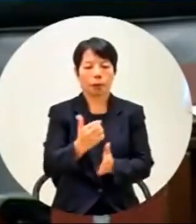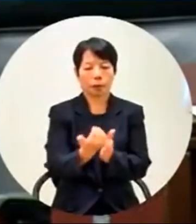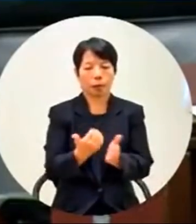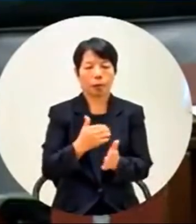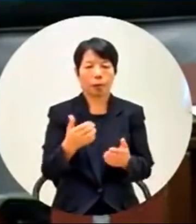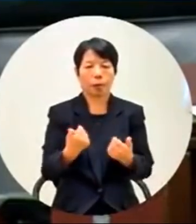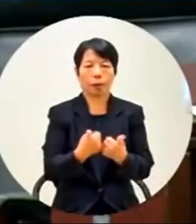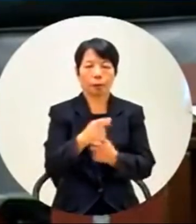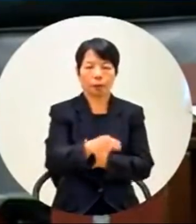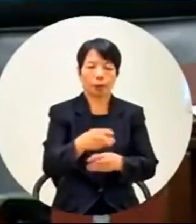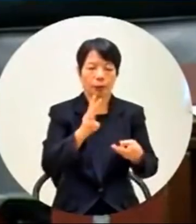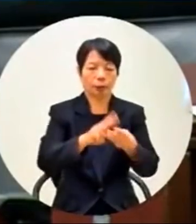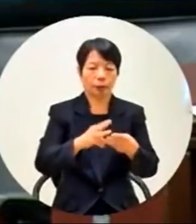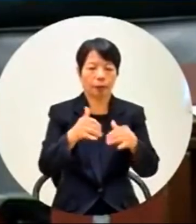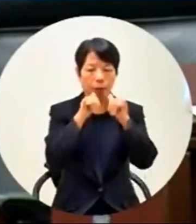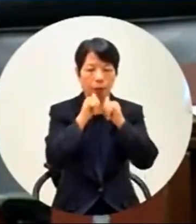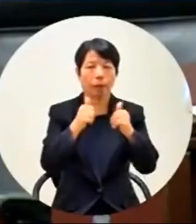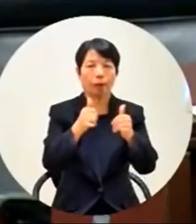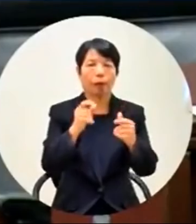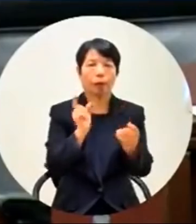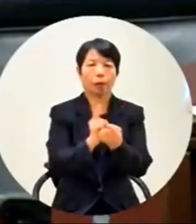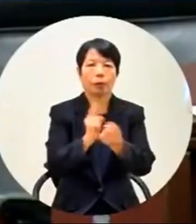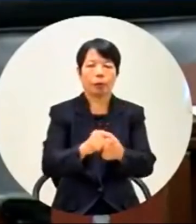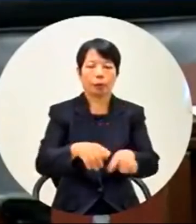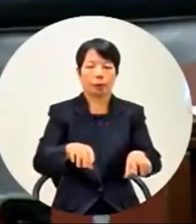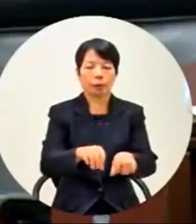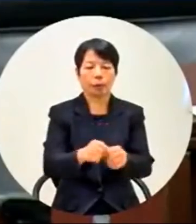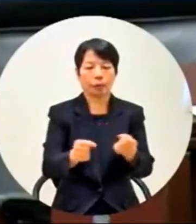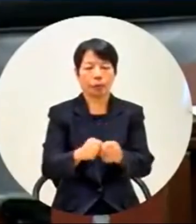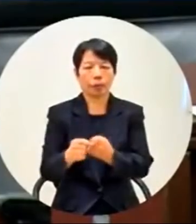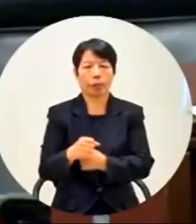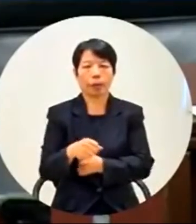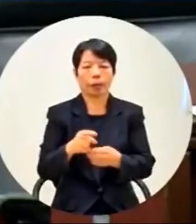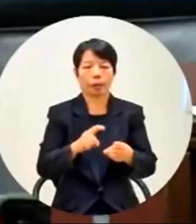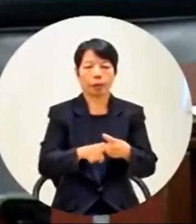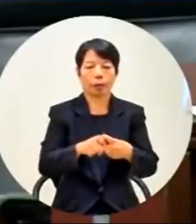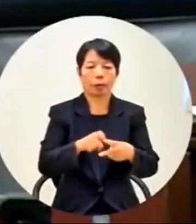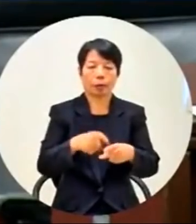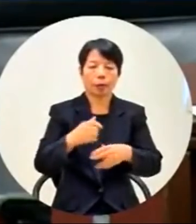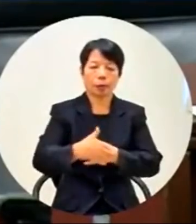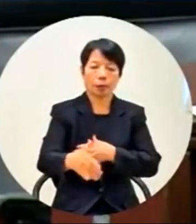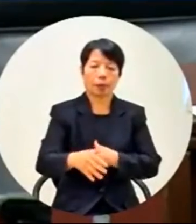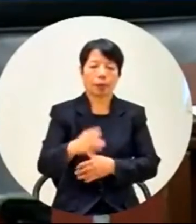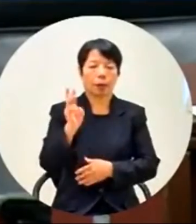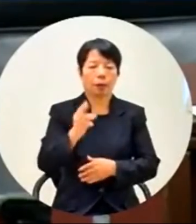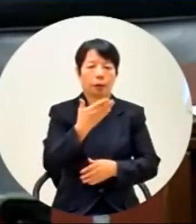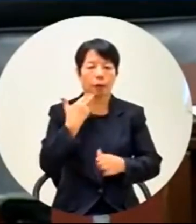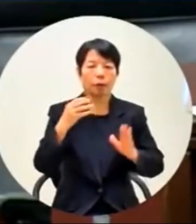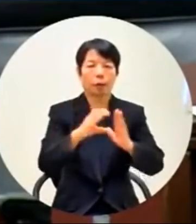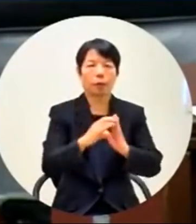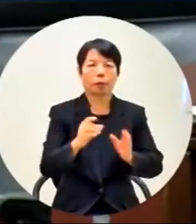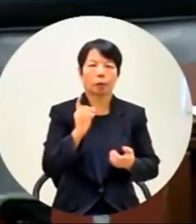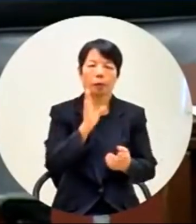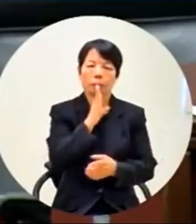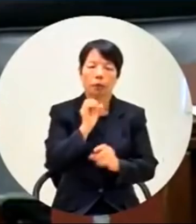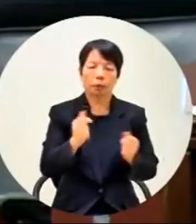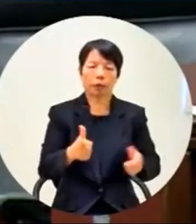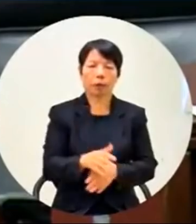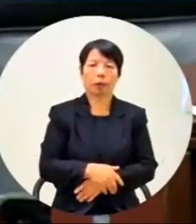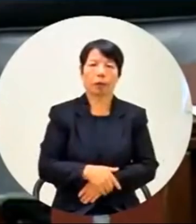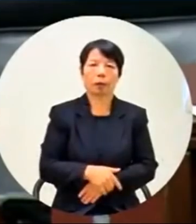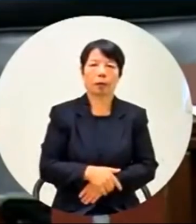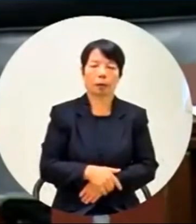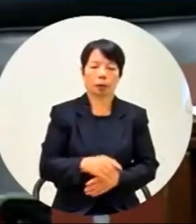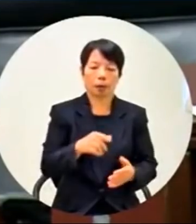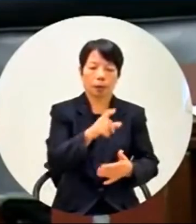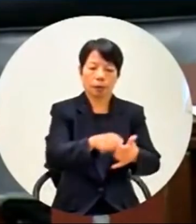们田寮的栽笋工程。我们现在来请我们水利局长回复一下，是不是这十二件